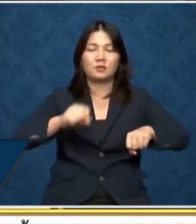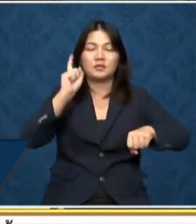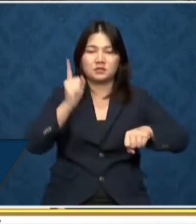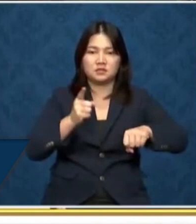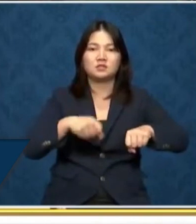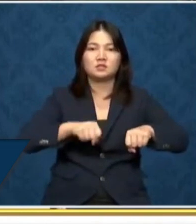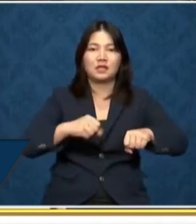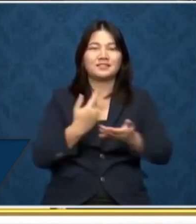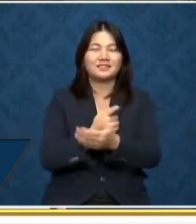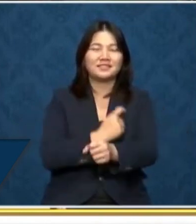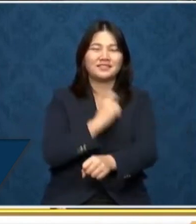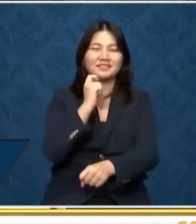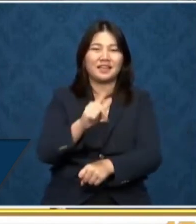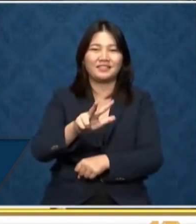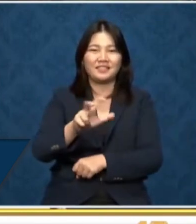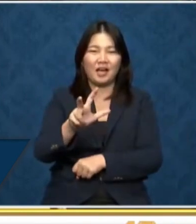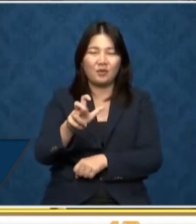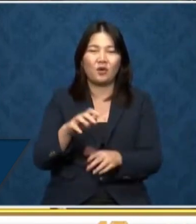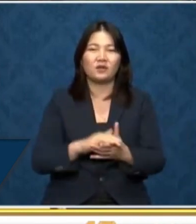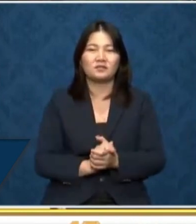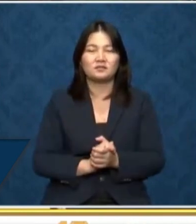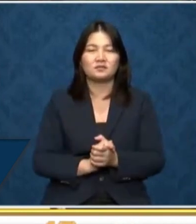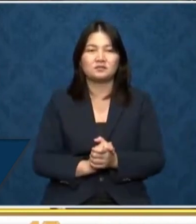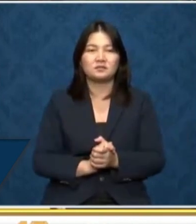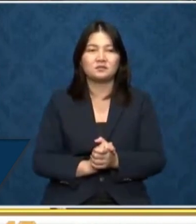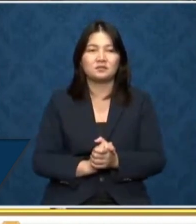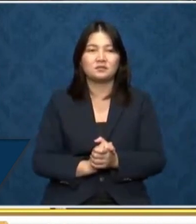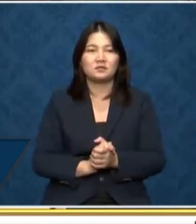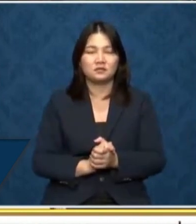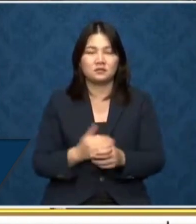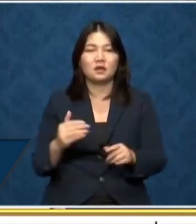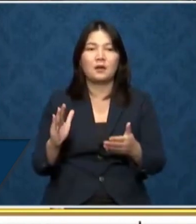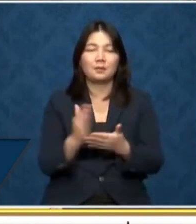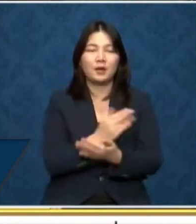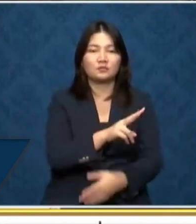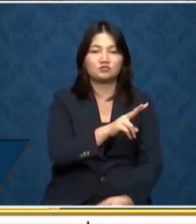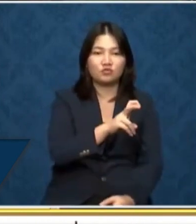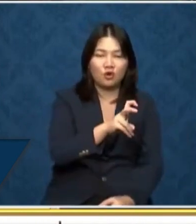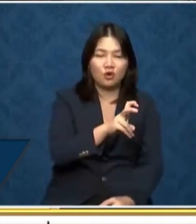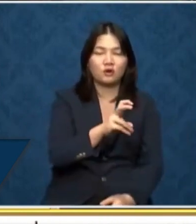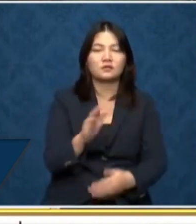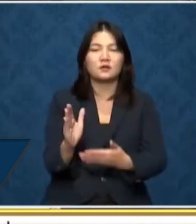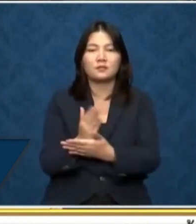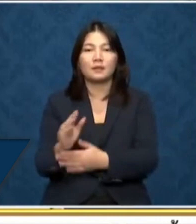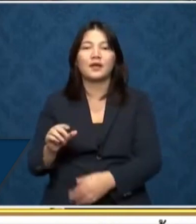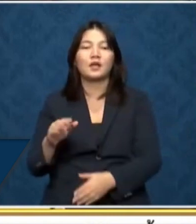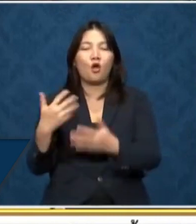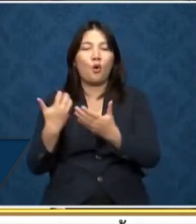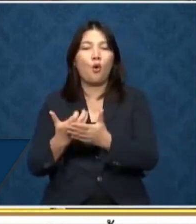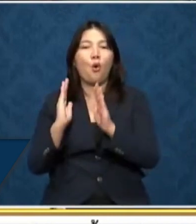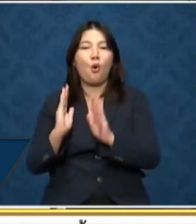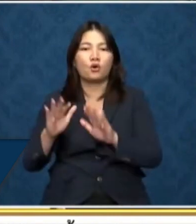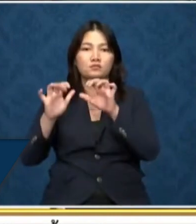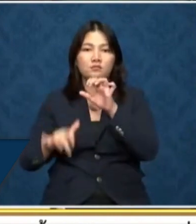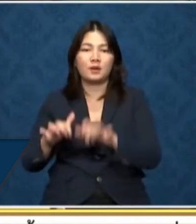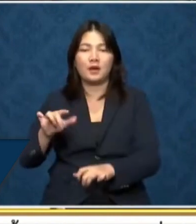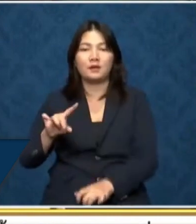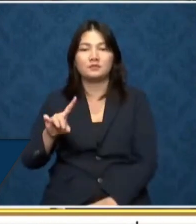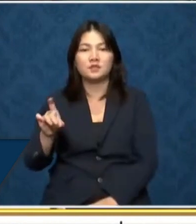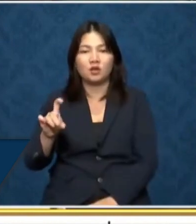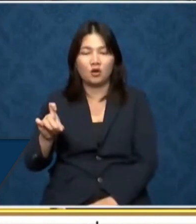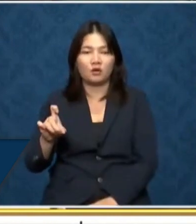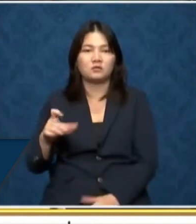บาทแบ่งเป็นจ่ายฝ่ายตรวจสภาพ200บาทและฝ่ายบันทึกข้อมูล100บาทโดยไม่มีใบเสร็จรับ